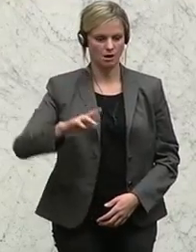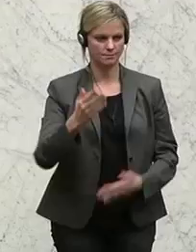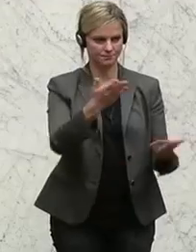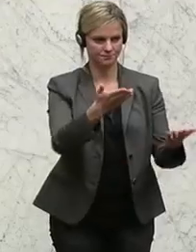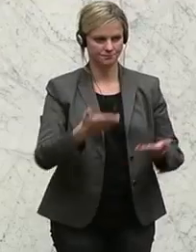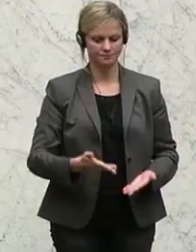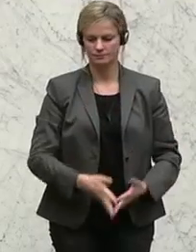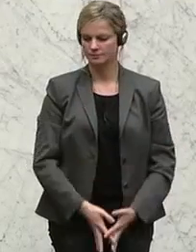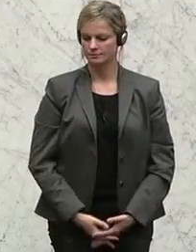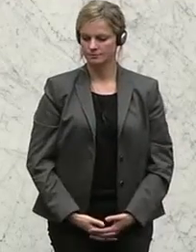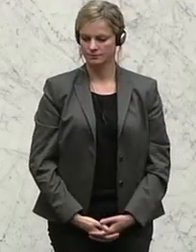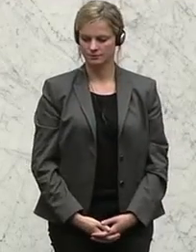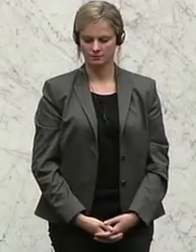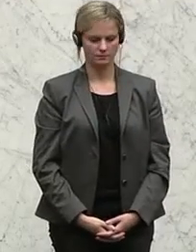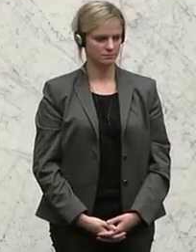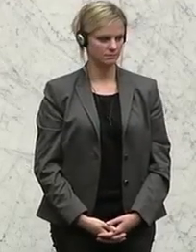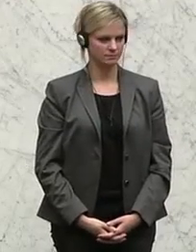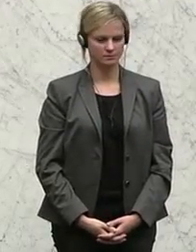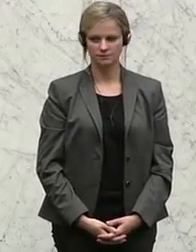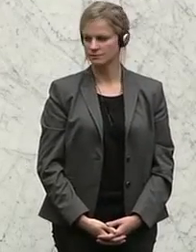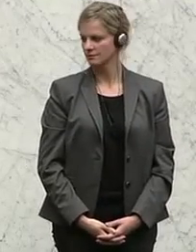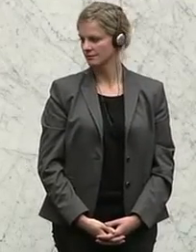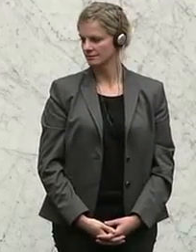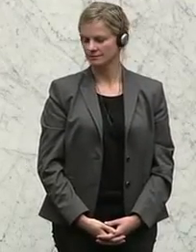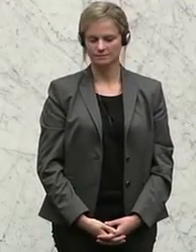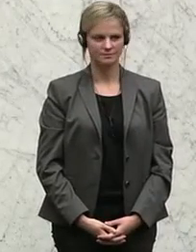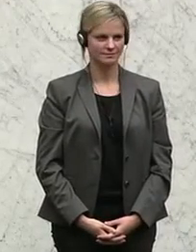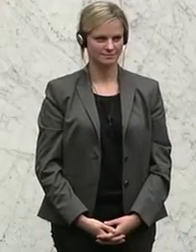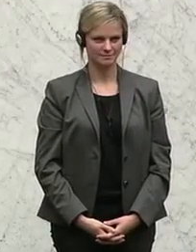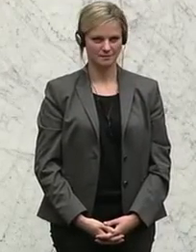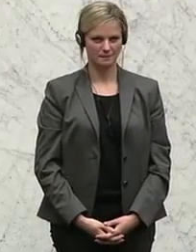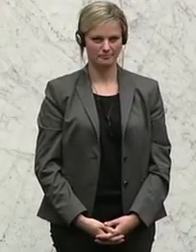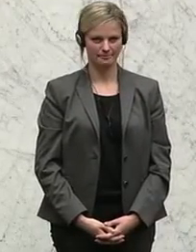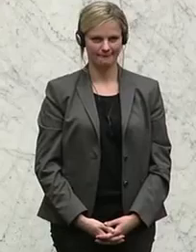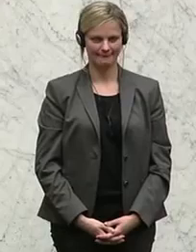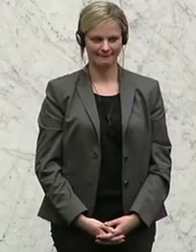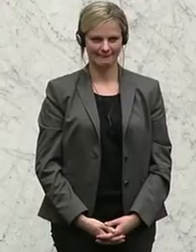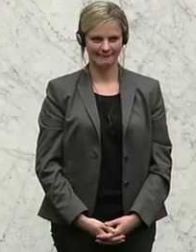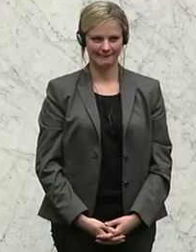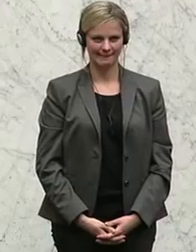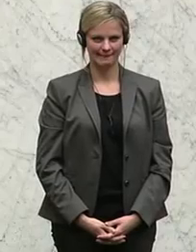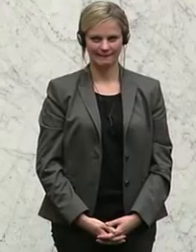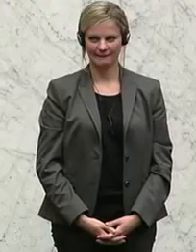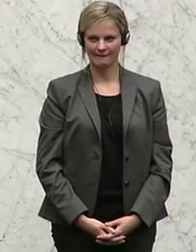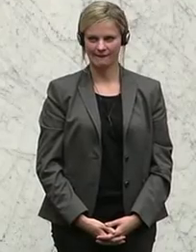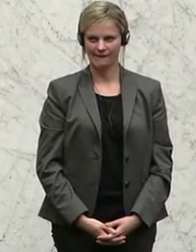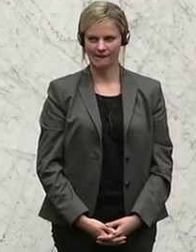es muss ein neues Insolvenzrecht her, das auch ermöglicht, dass Länder in Insolvenz gehen können, sagte Roberta Lichtenecker.